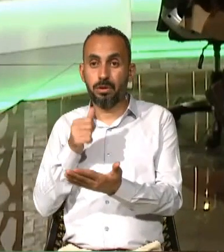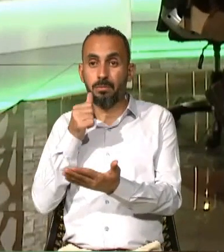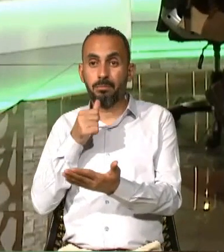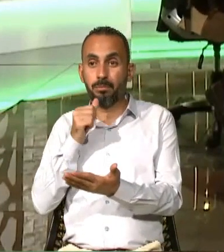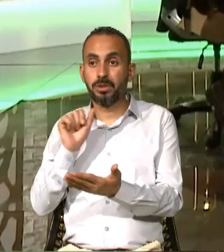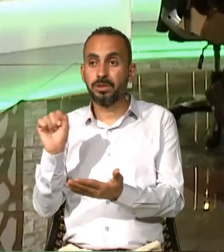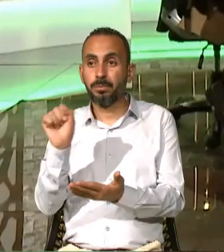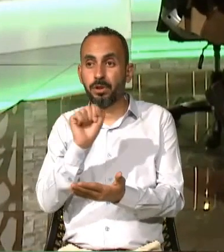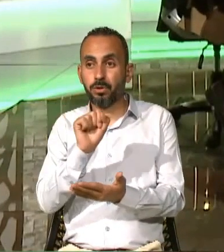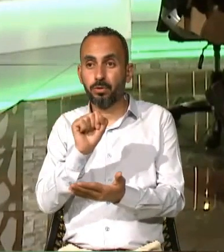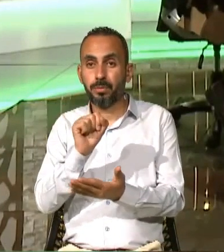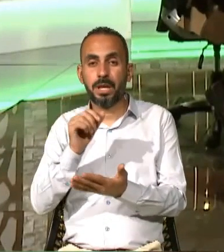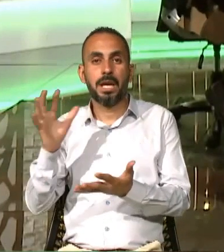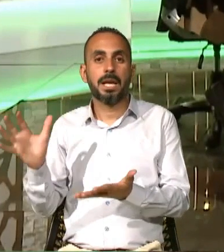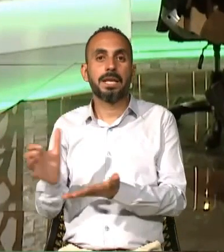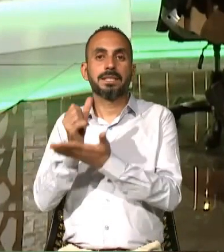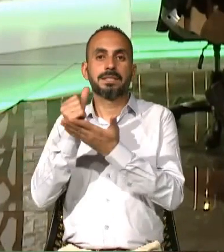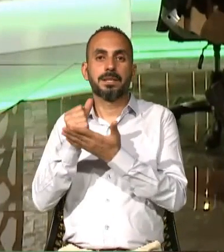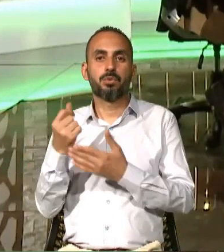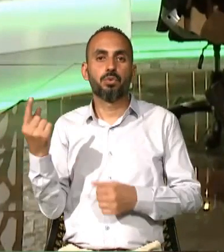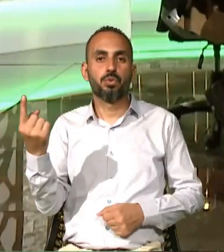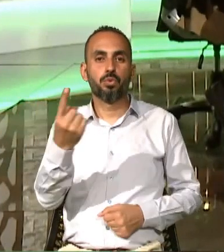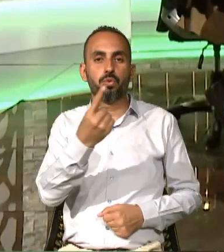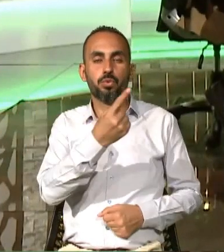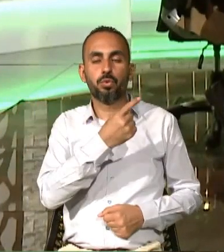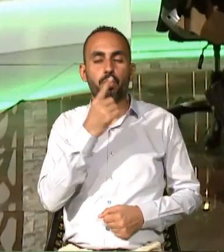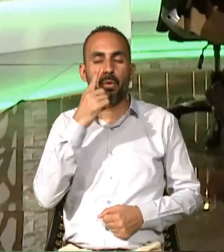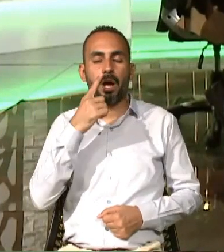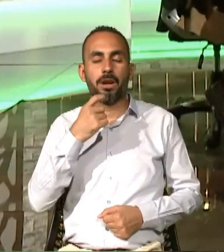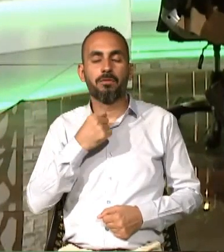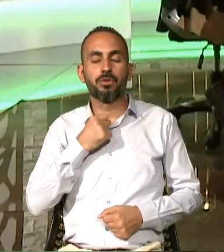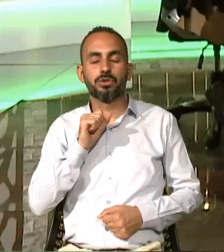انفسكم. بطرس الرسول في بطرس الرسول الثانيه 2